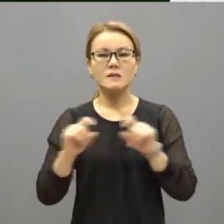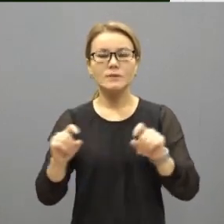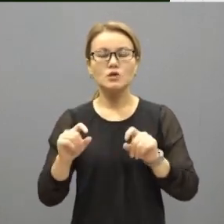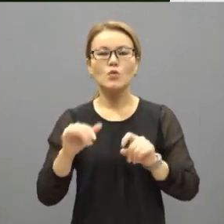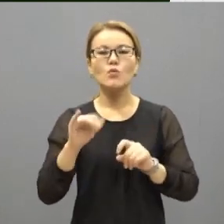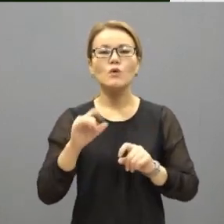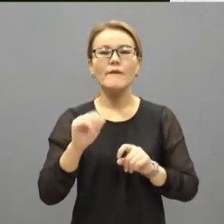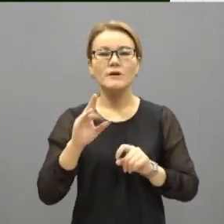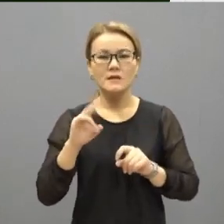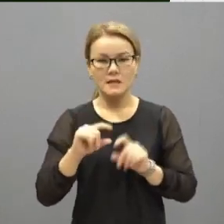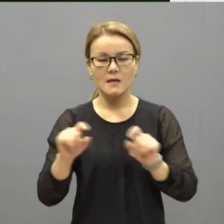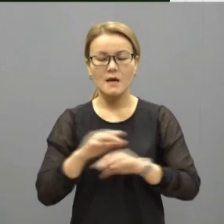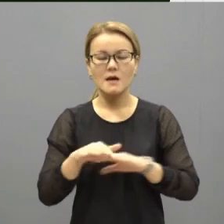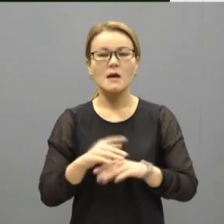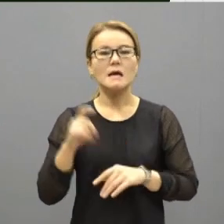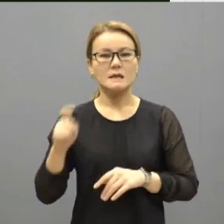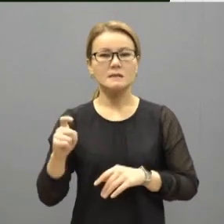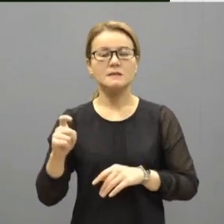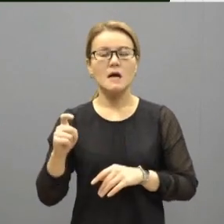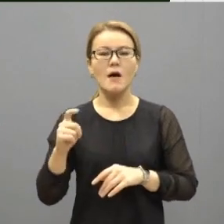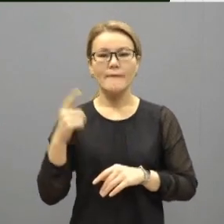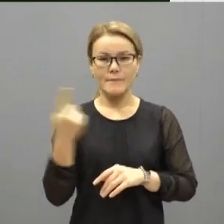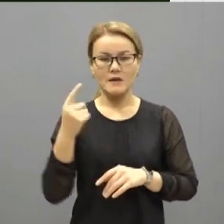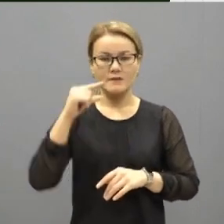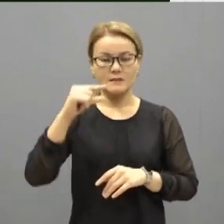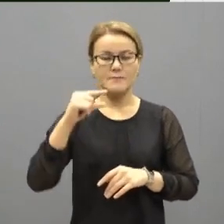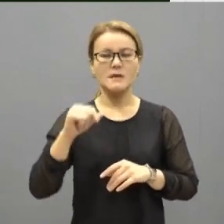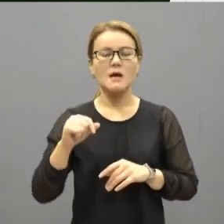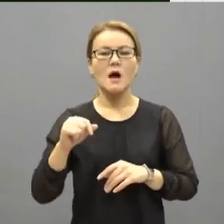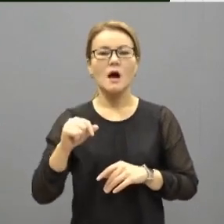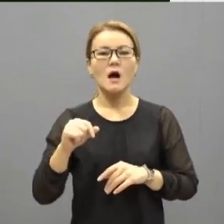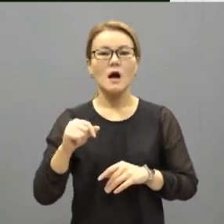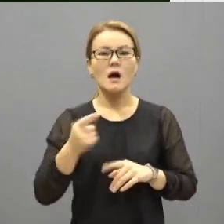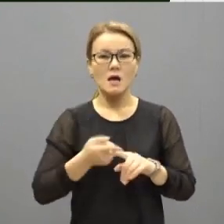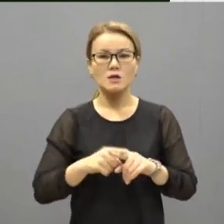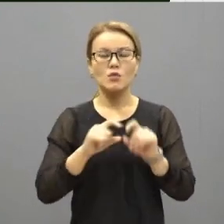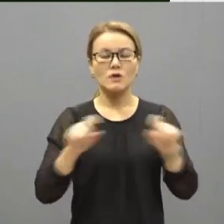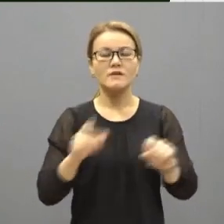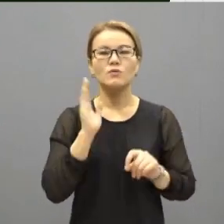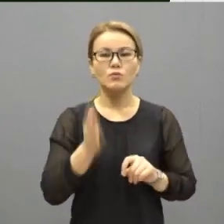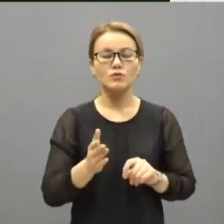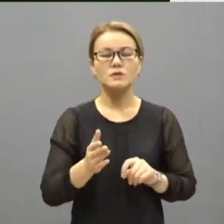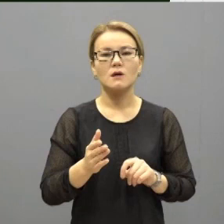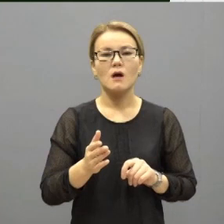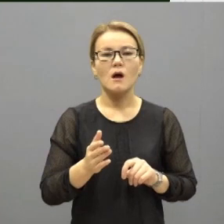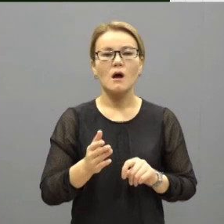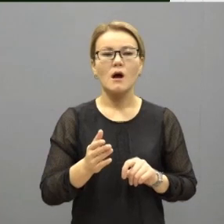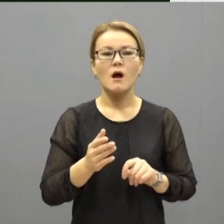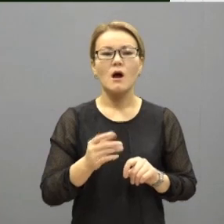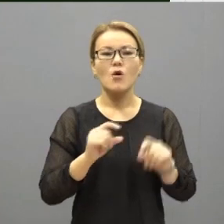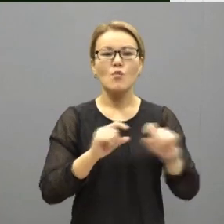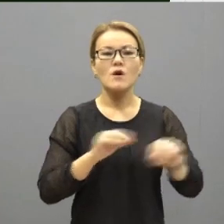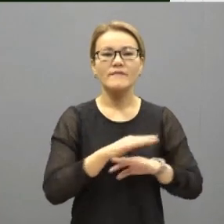уравнения. Так как x у нас в первой степени, то данное уравнение будет являться уравнением